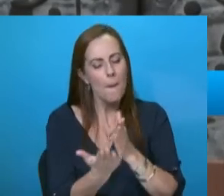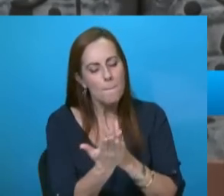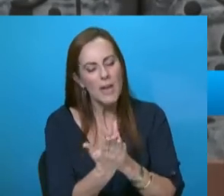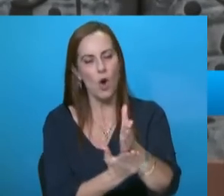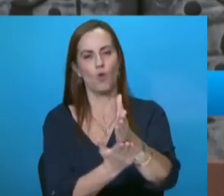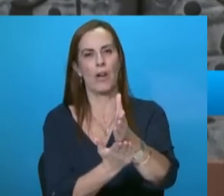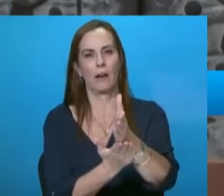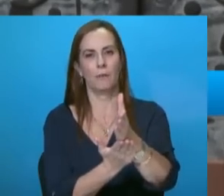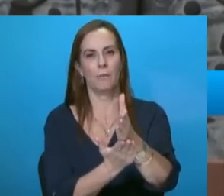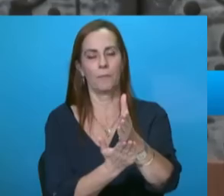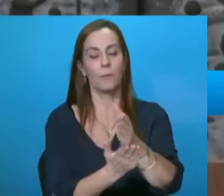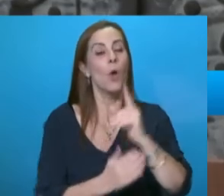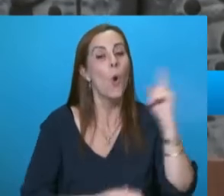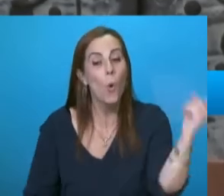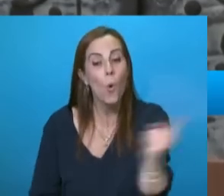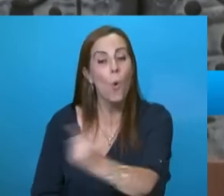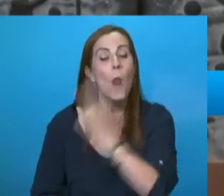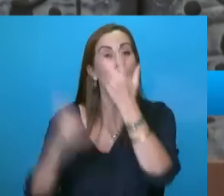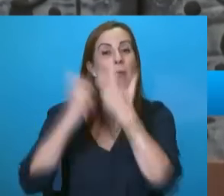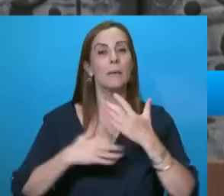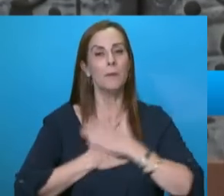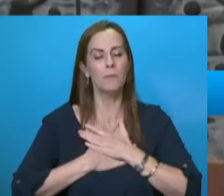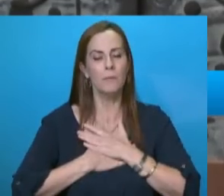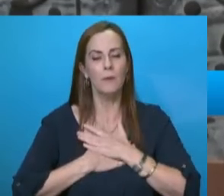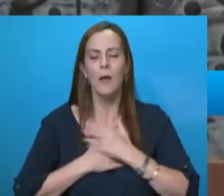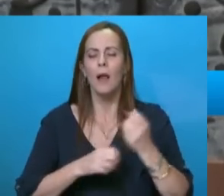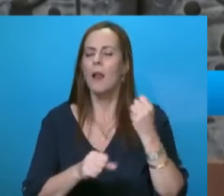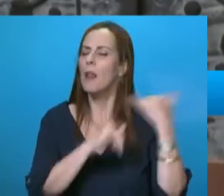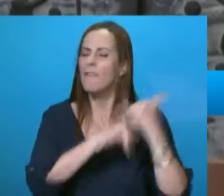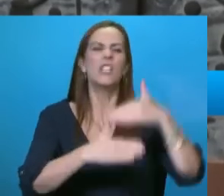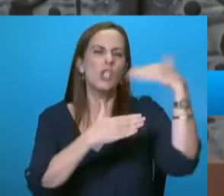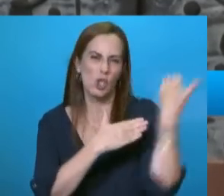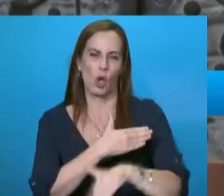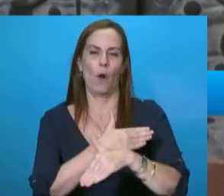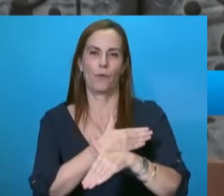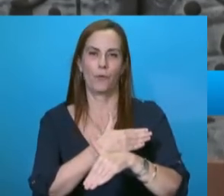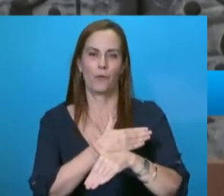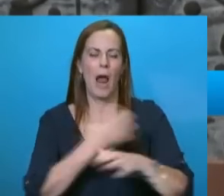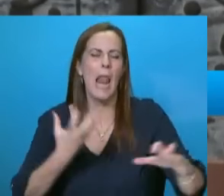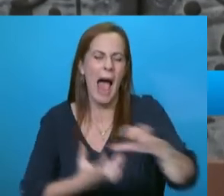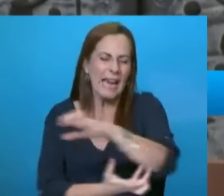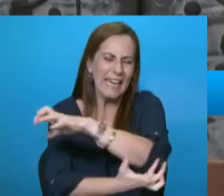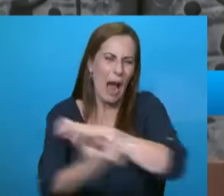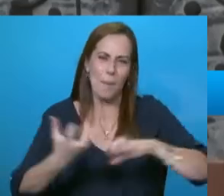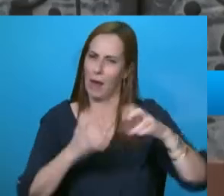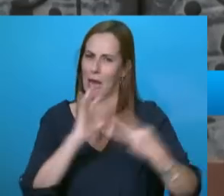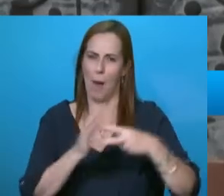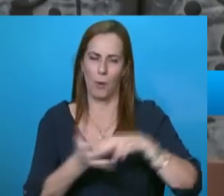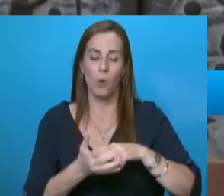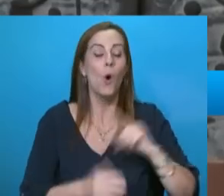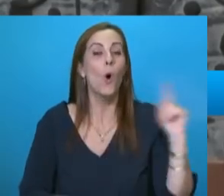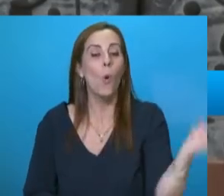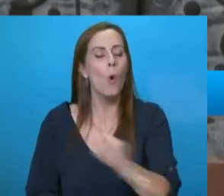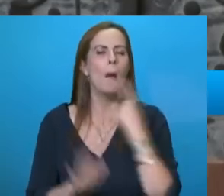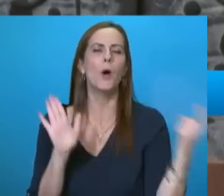ציבורי. כולם מצפים מאיתנו לשים סוף מוחלט לכאוס הפוליטי. כולם